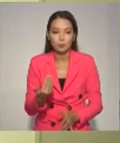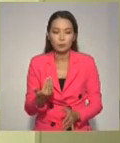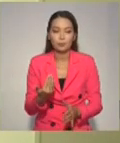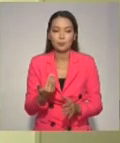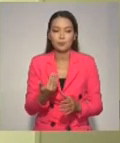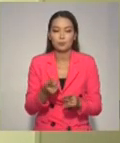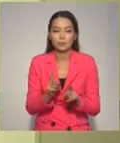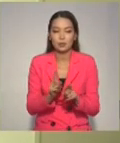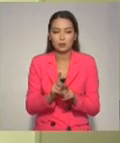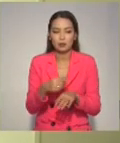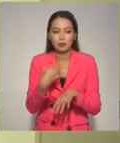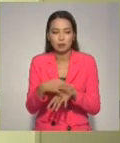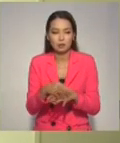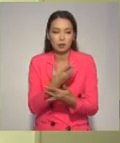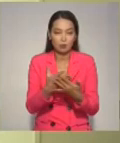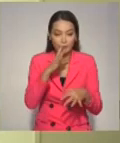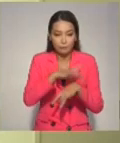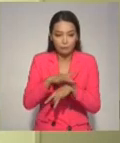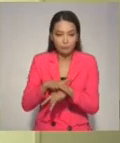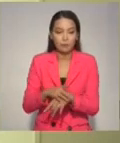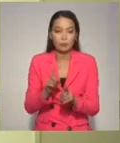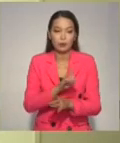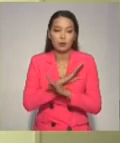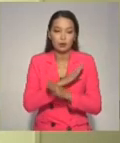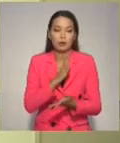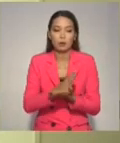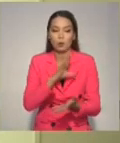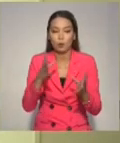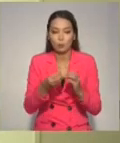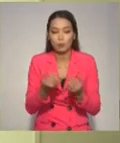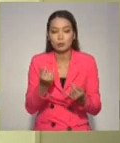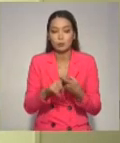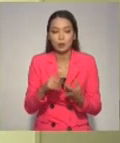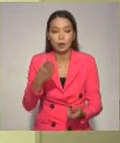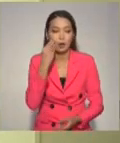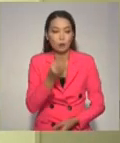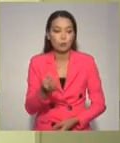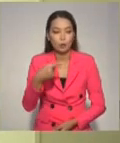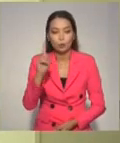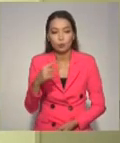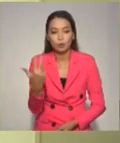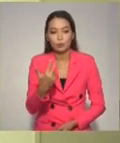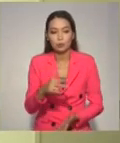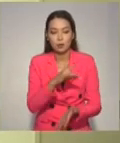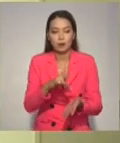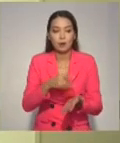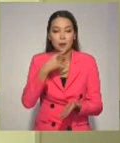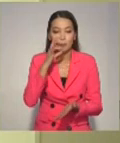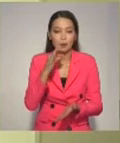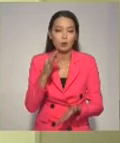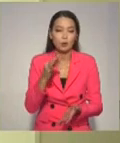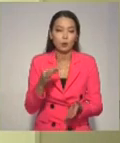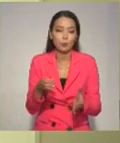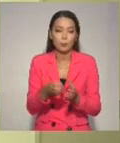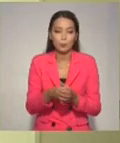зорлық пен өлім белгілері бар мәйіттері табылды. Аталған дерек байланысты Алматы ауданының номер 3-ші қалалық полиция бөлімімен